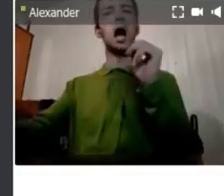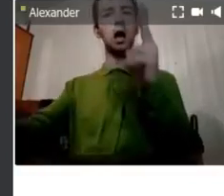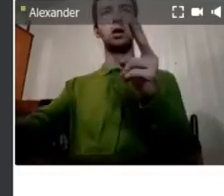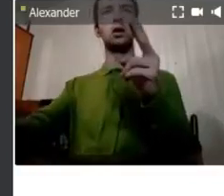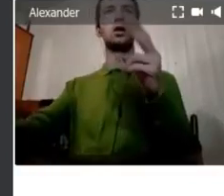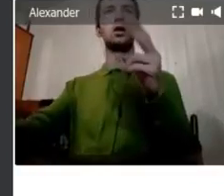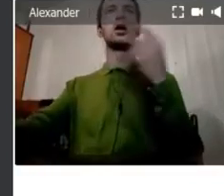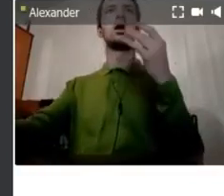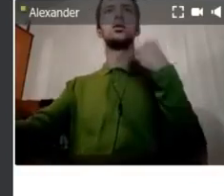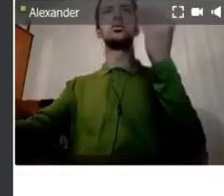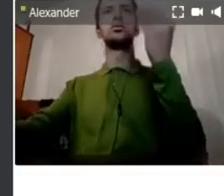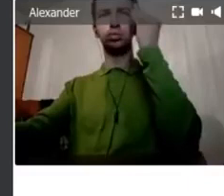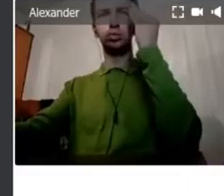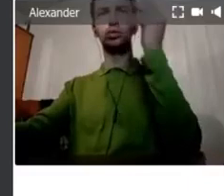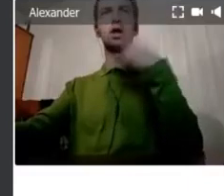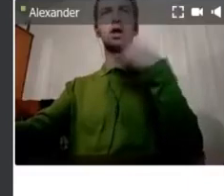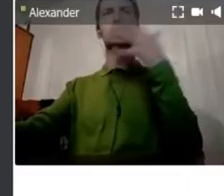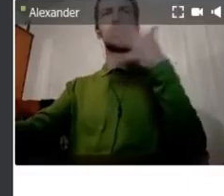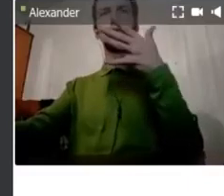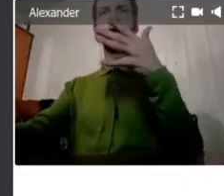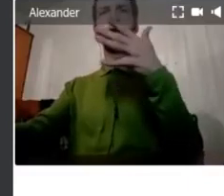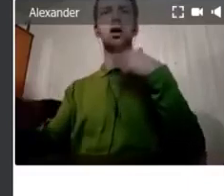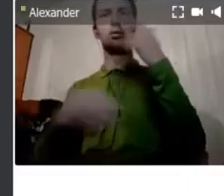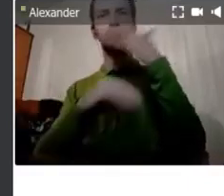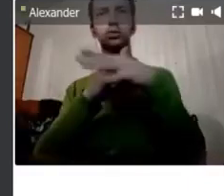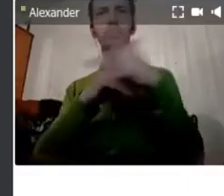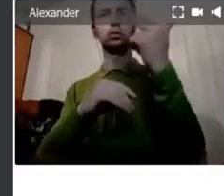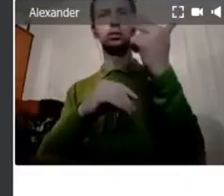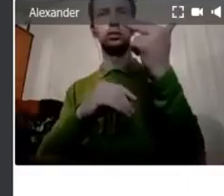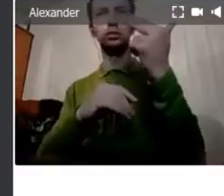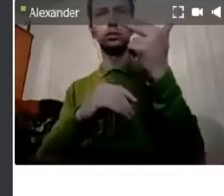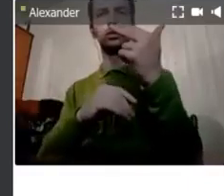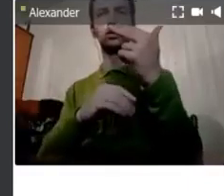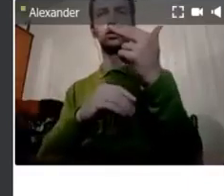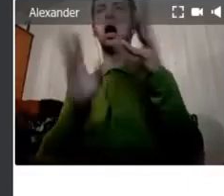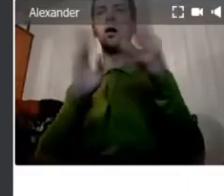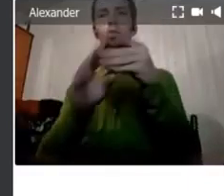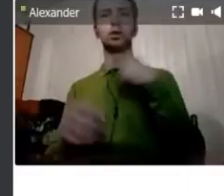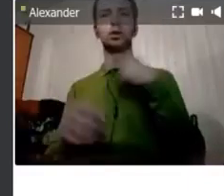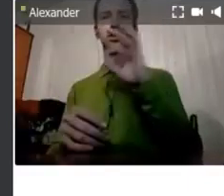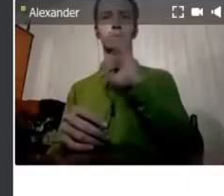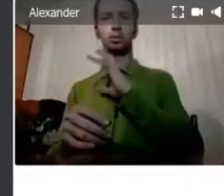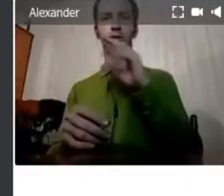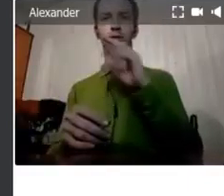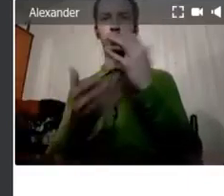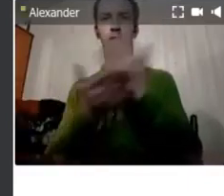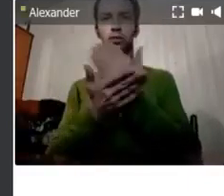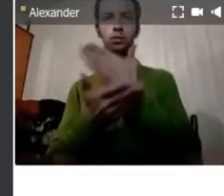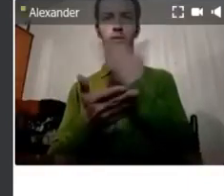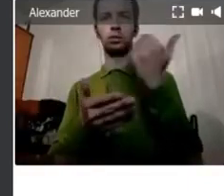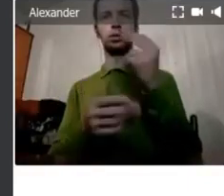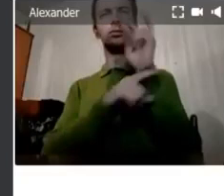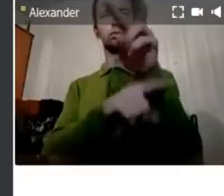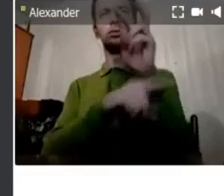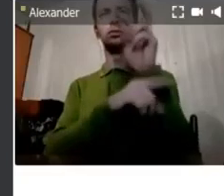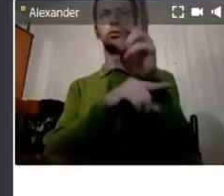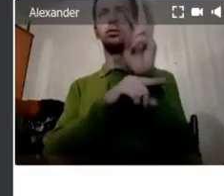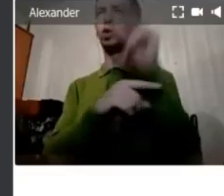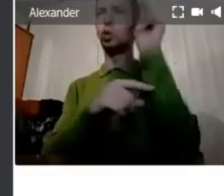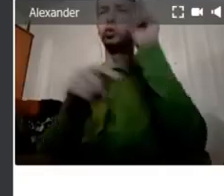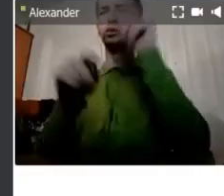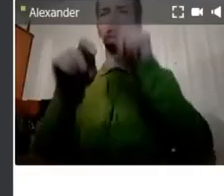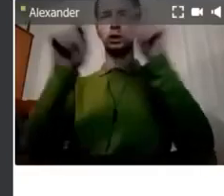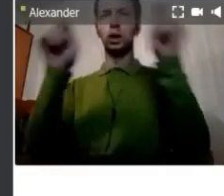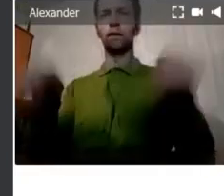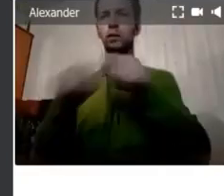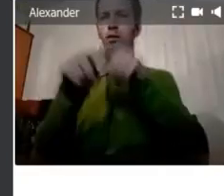какие-то, посещают эти курсы, но ничего не зарабатывают. И видел наоборот. То есть тех людей, которые, скажем так,